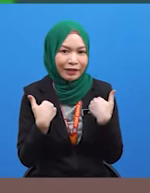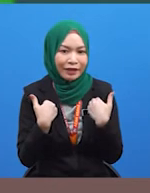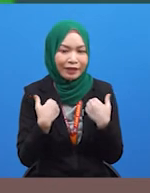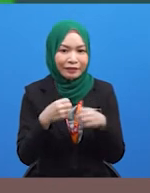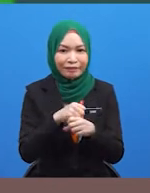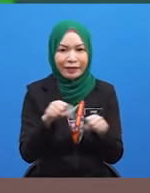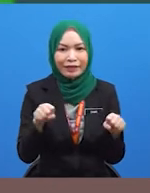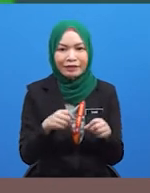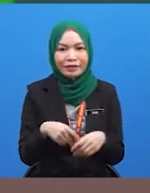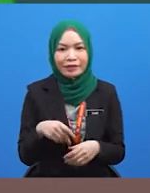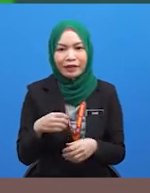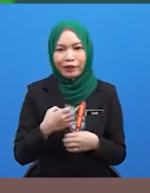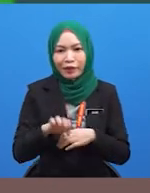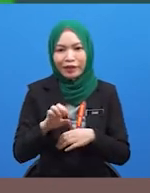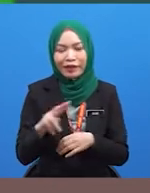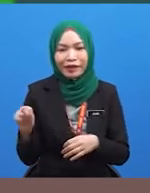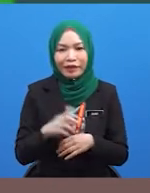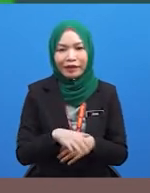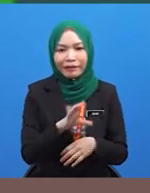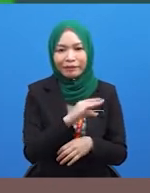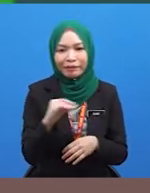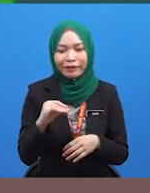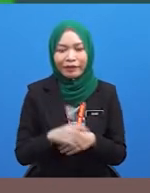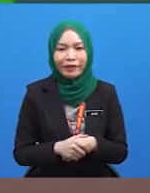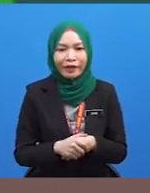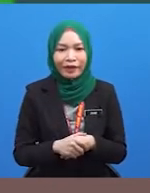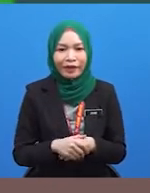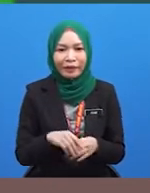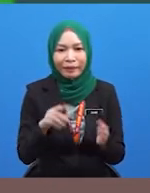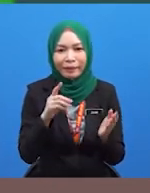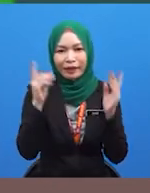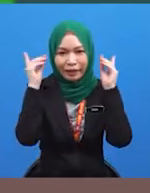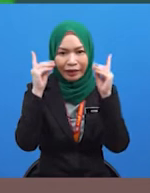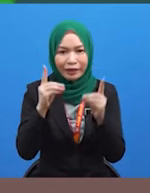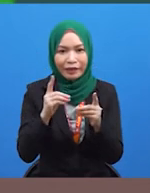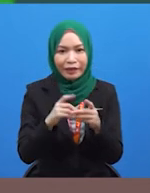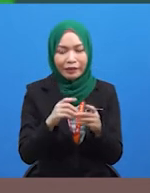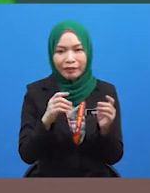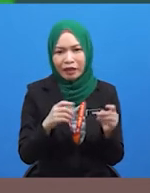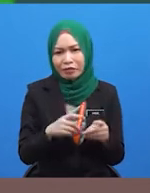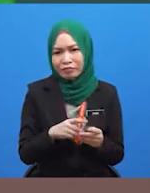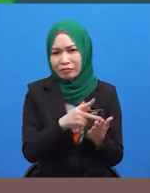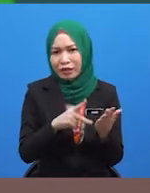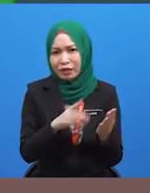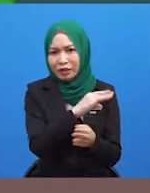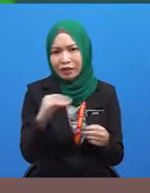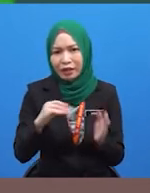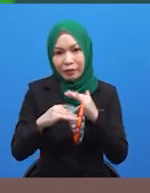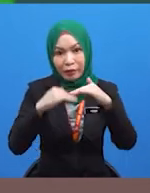pengedaran, dasar kerajaan, pendidikan dan pembangunan,